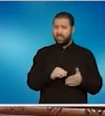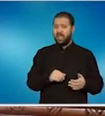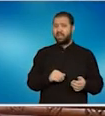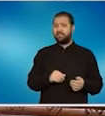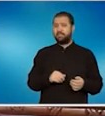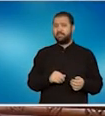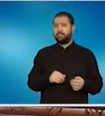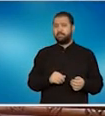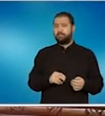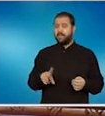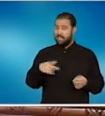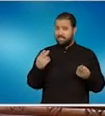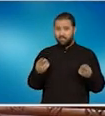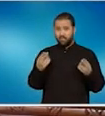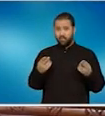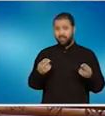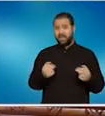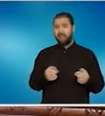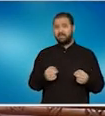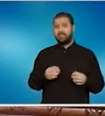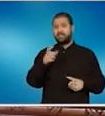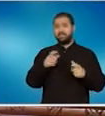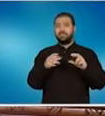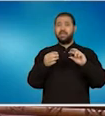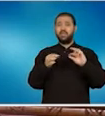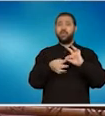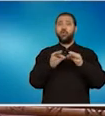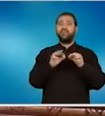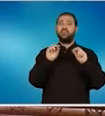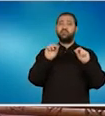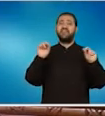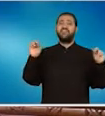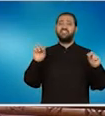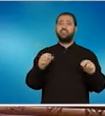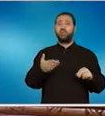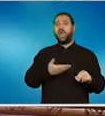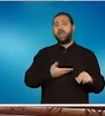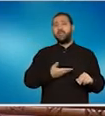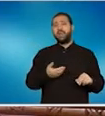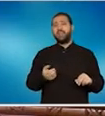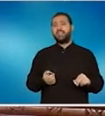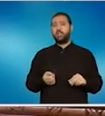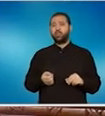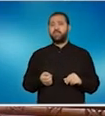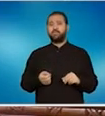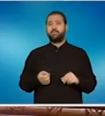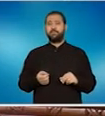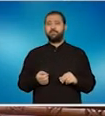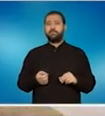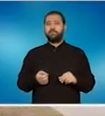împărțire a predicii în biserică, în ortodoxie, în ortodoxia